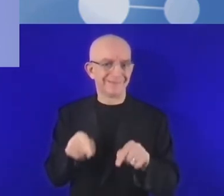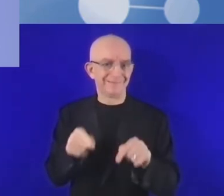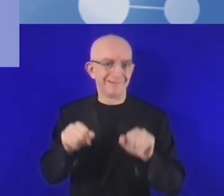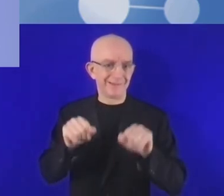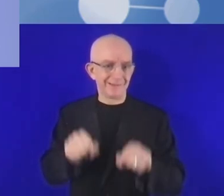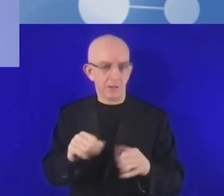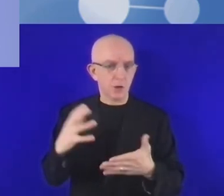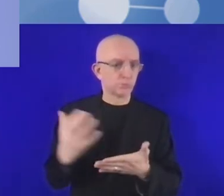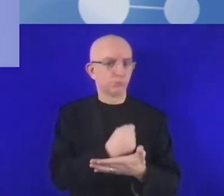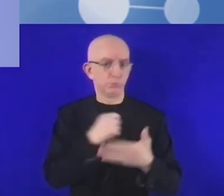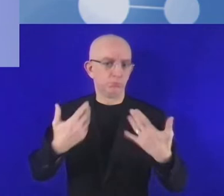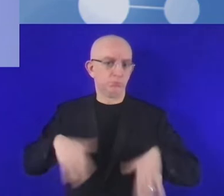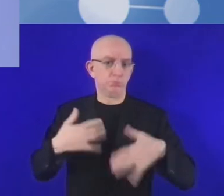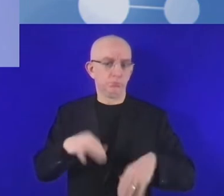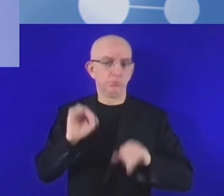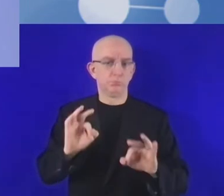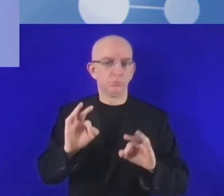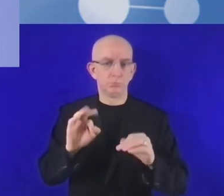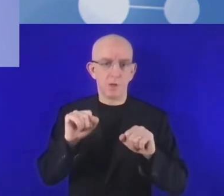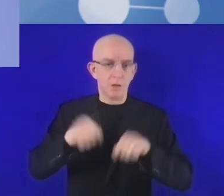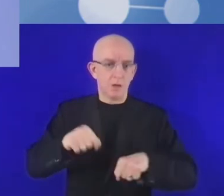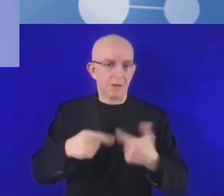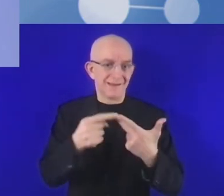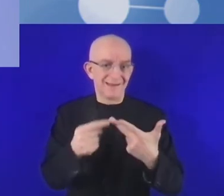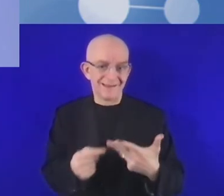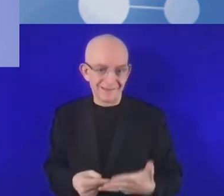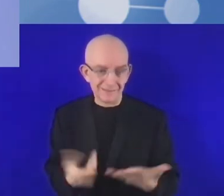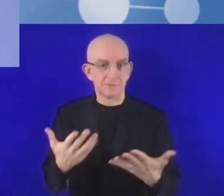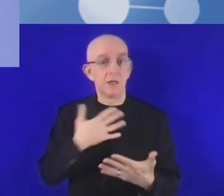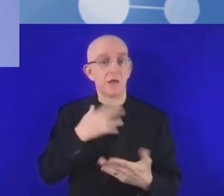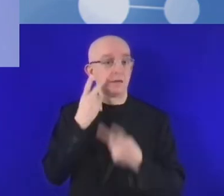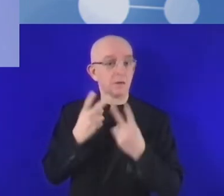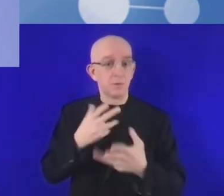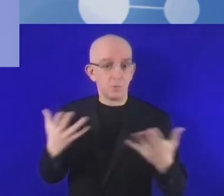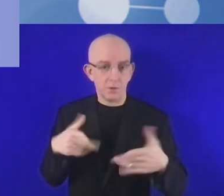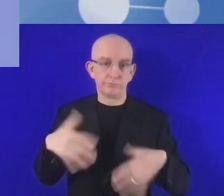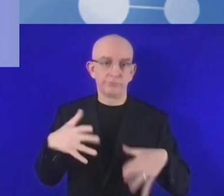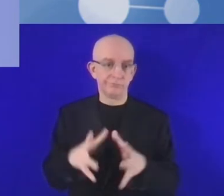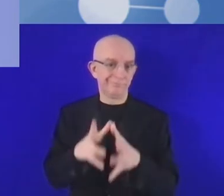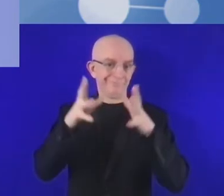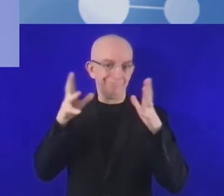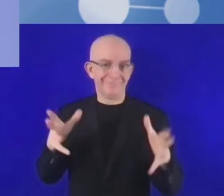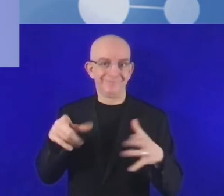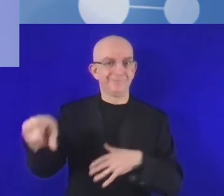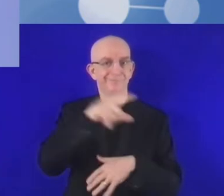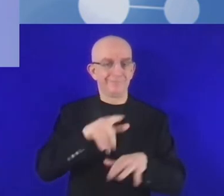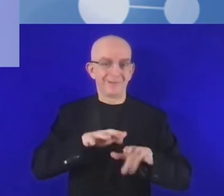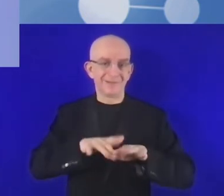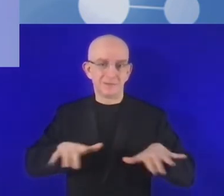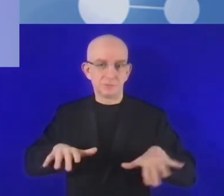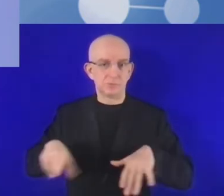的角度来看，我们还面临着一些挑战，最大的挑战就是欧洲和其